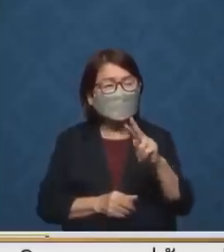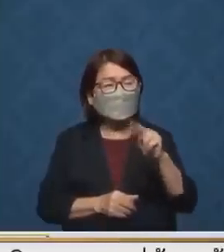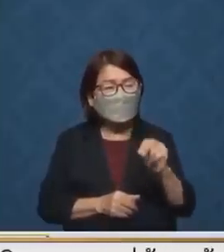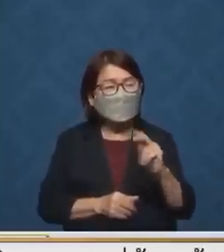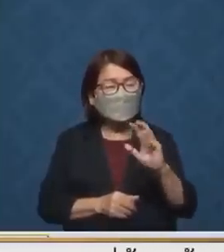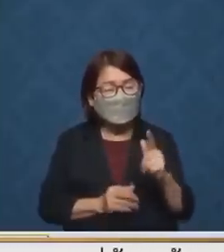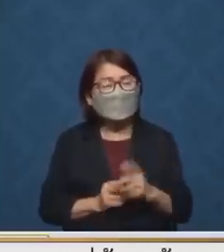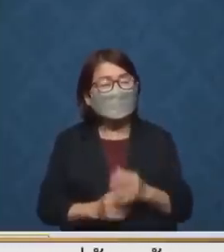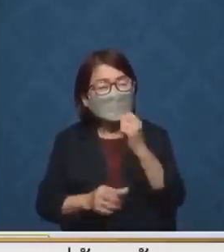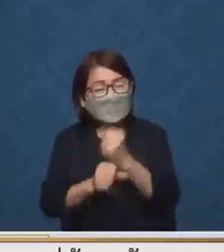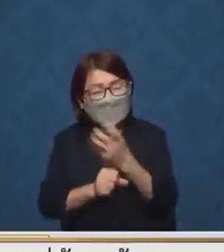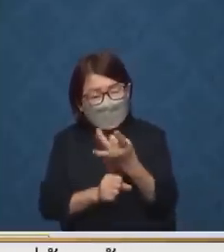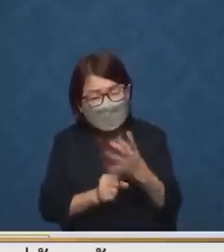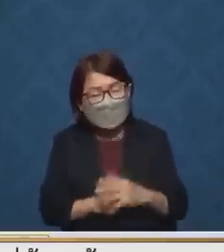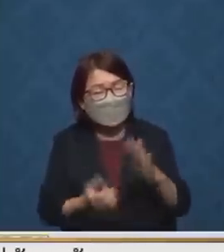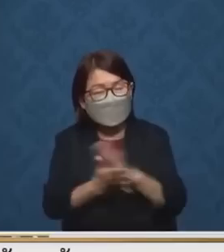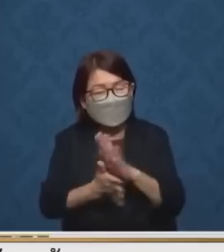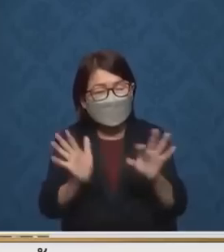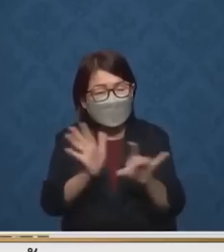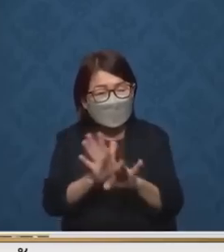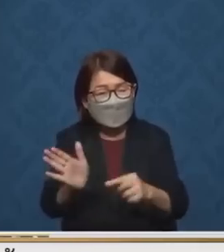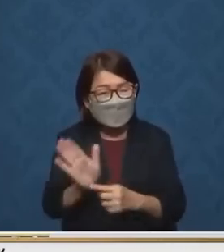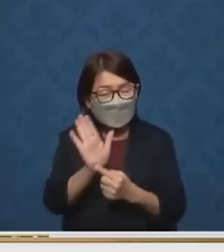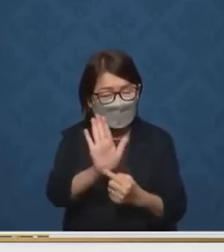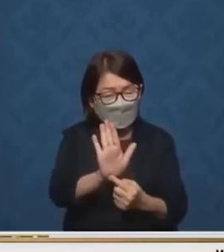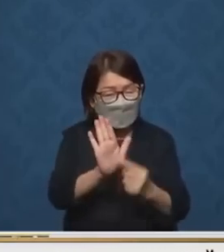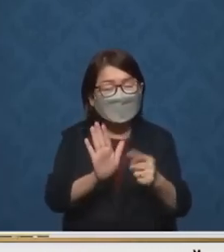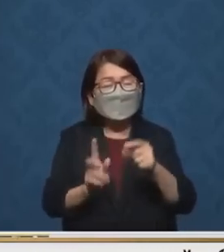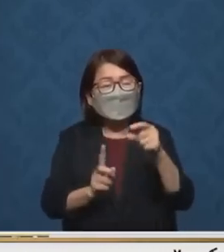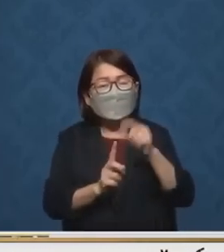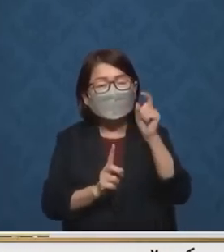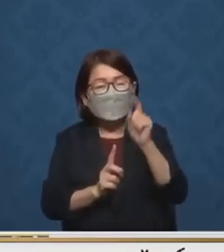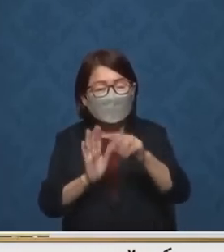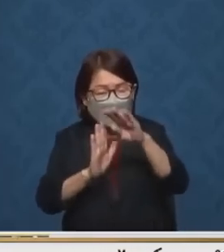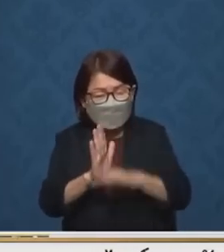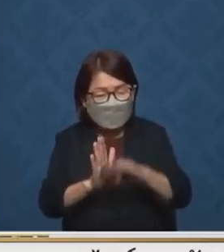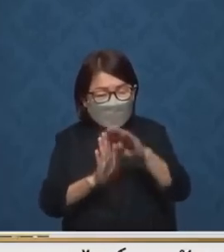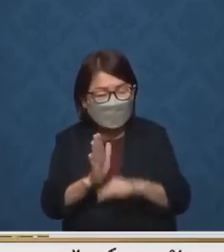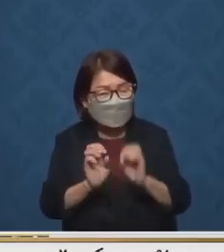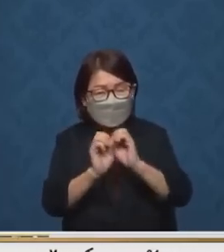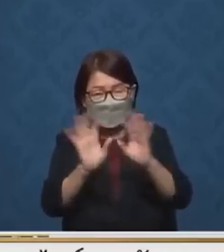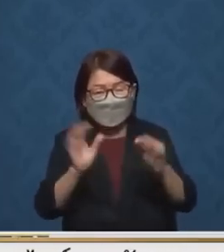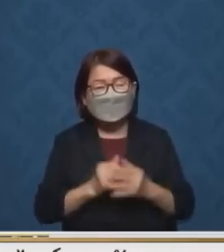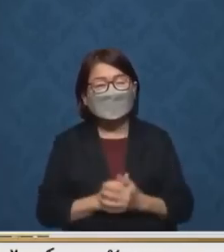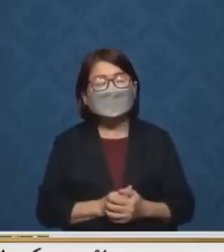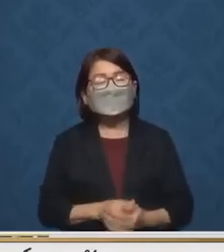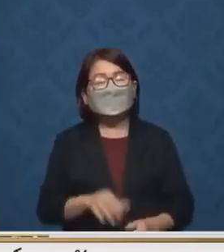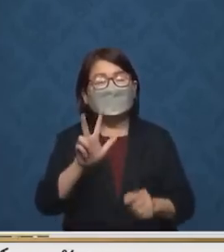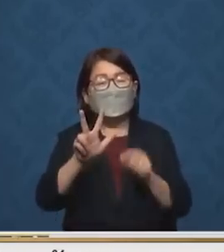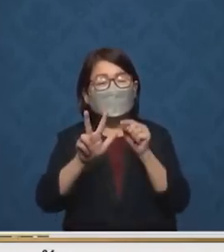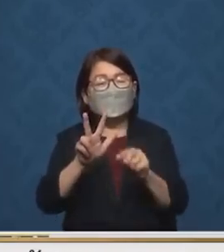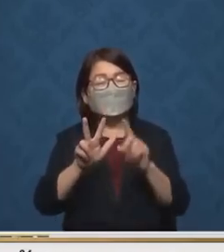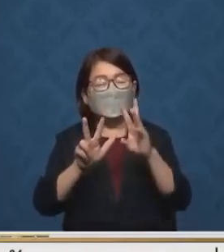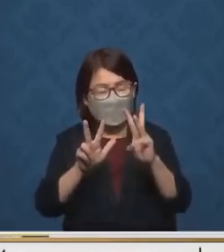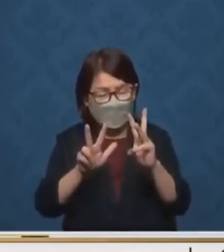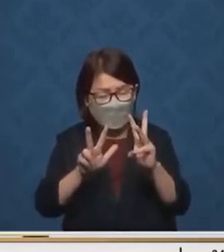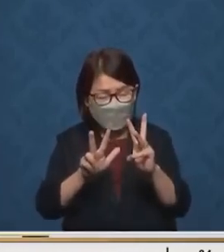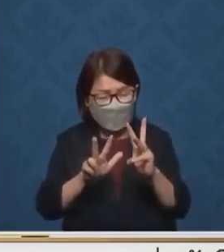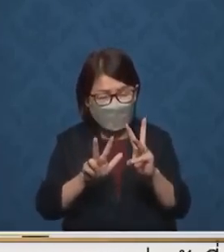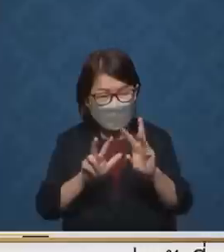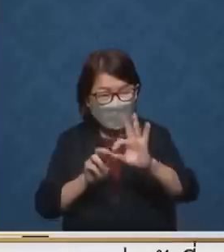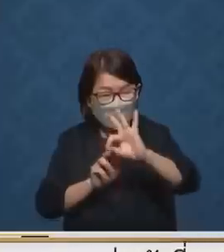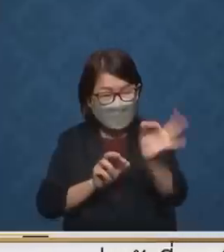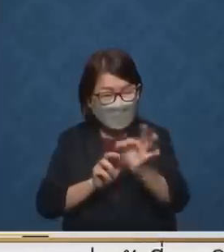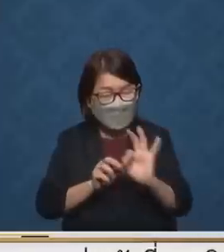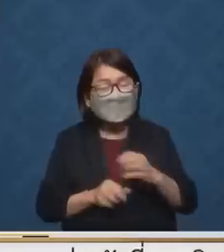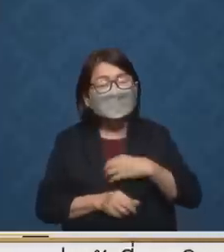ื่องอะไรบ้าง แนสุทายมาคำสั่งนี้บอกชัดเจนครับ3.6 ในหนงสือบอกภา